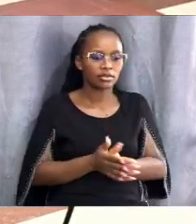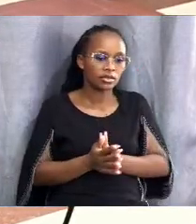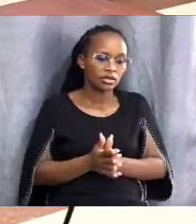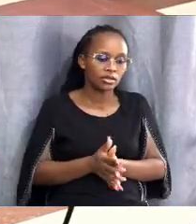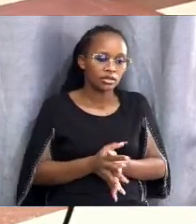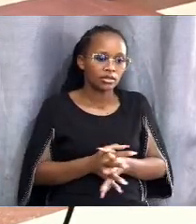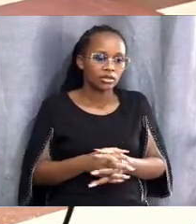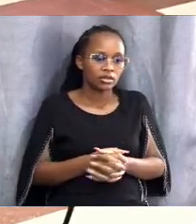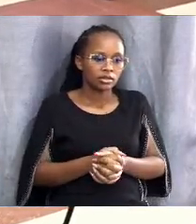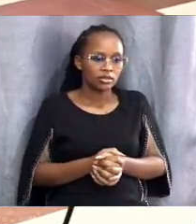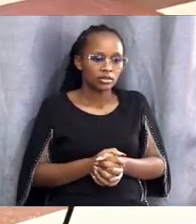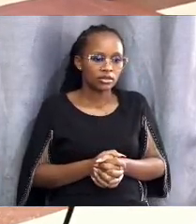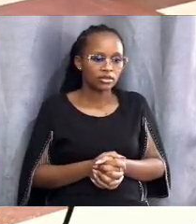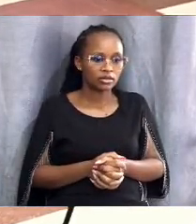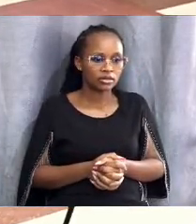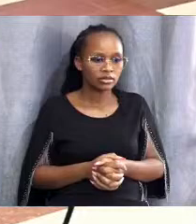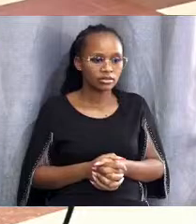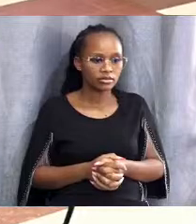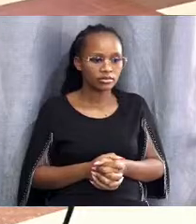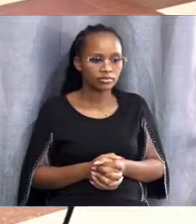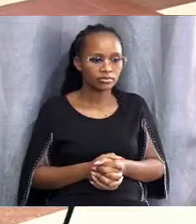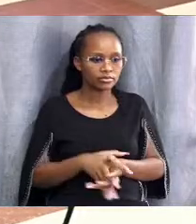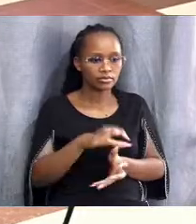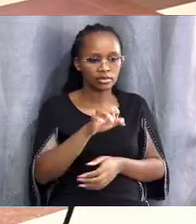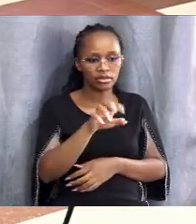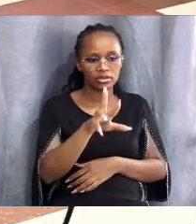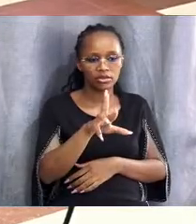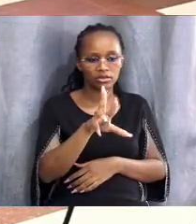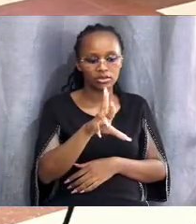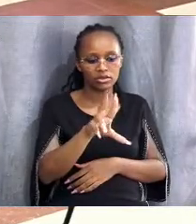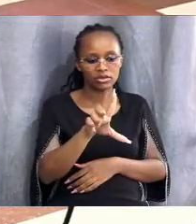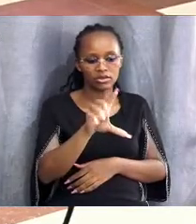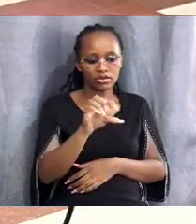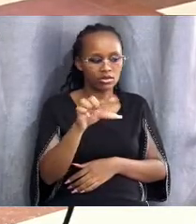tujiadae na ule anasoma eulogy, wale wanasoma